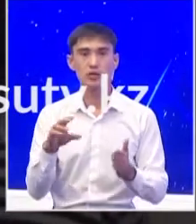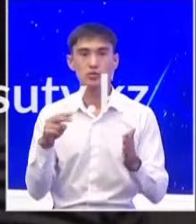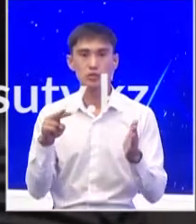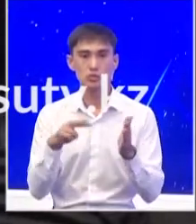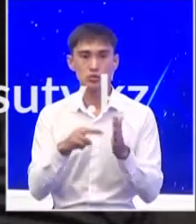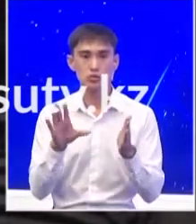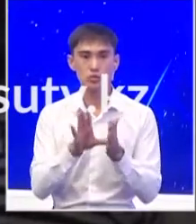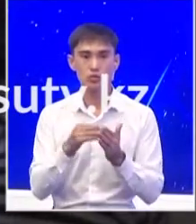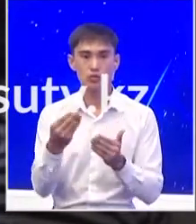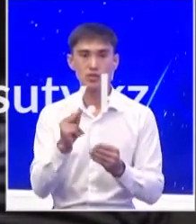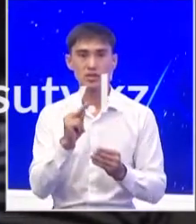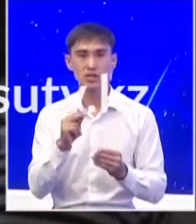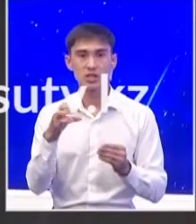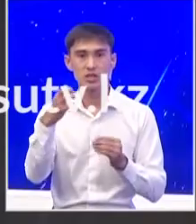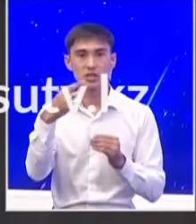наличии.